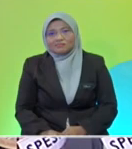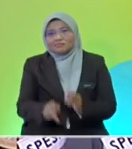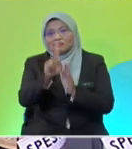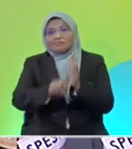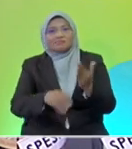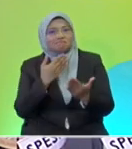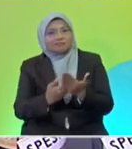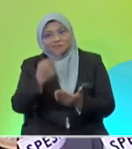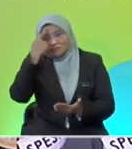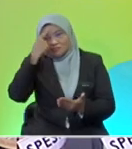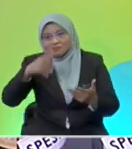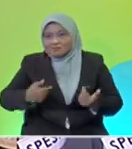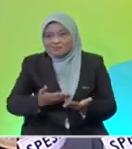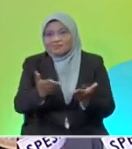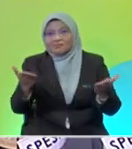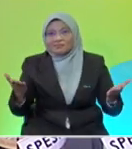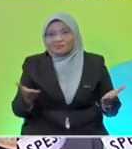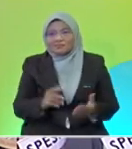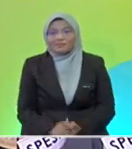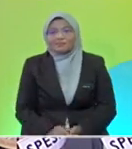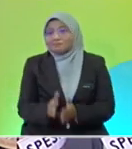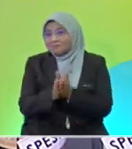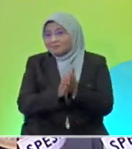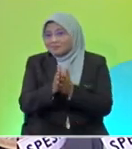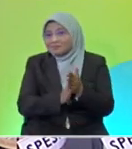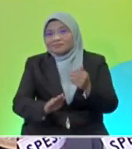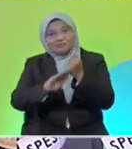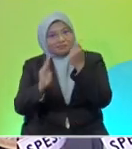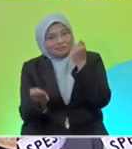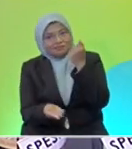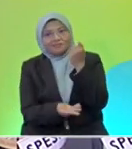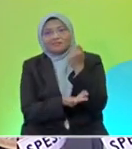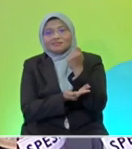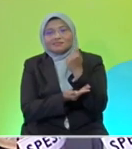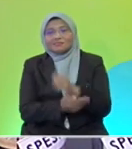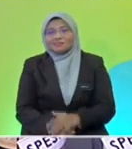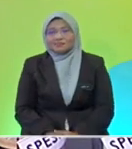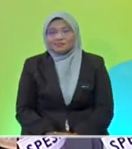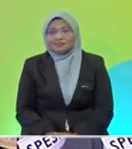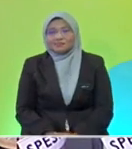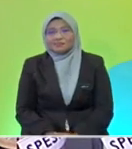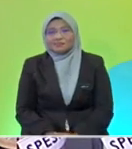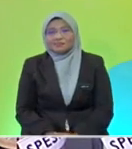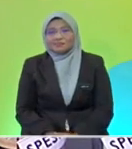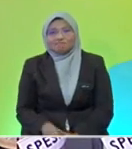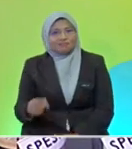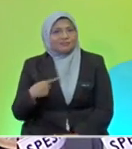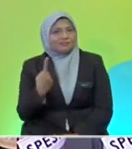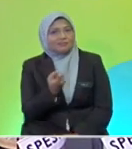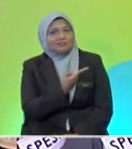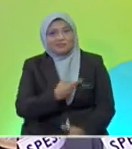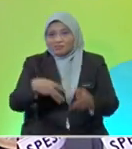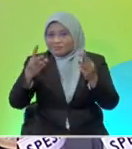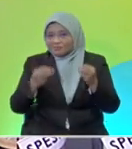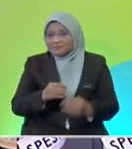menabung walaupun sedikit klinis sedikit-sedikit lama-lama menjadi bukit WC go kitten nak menyanyi sebelum